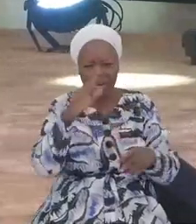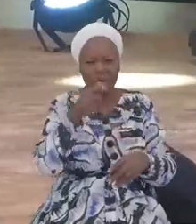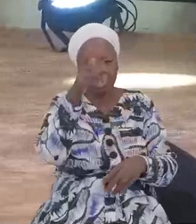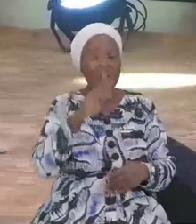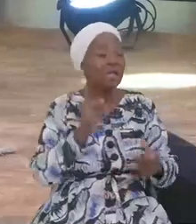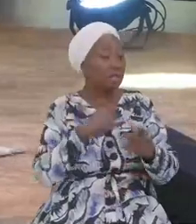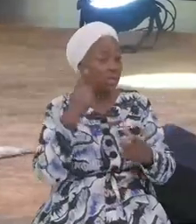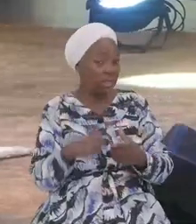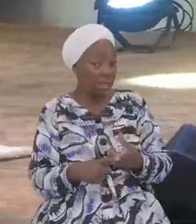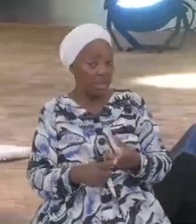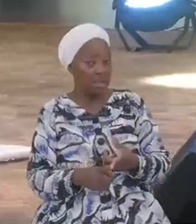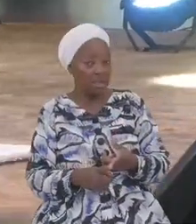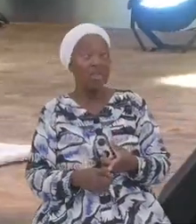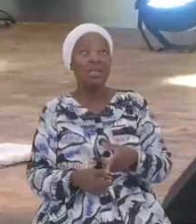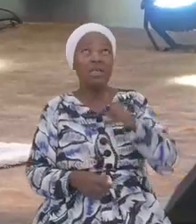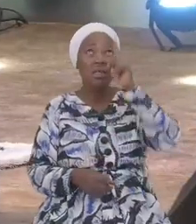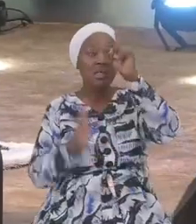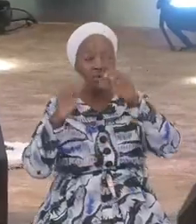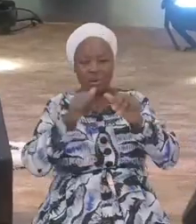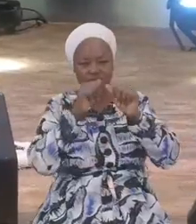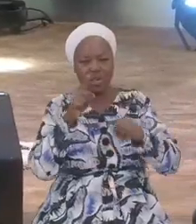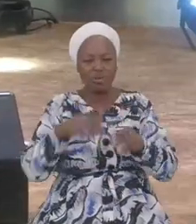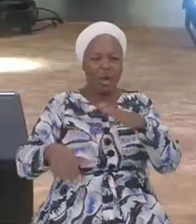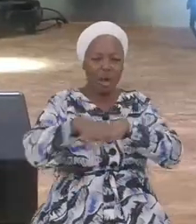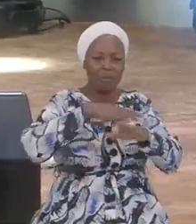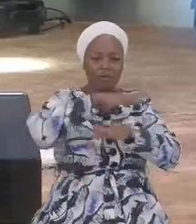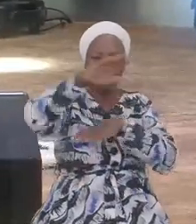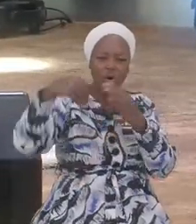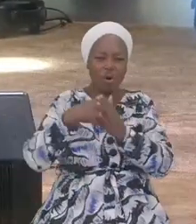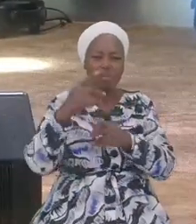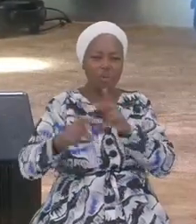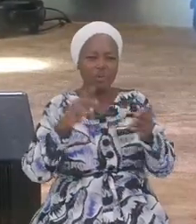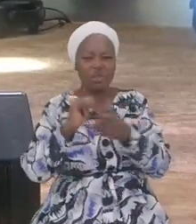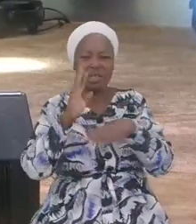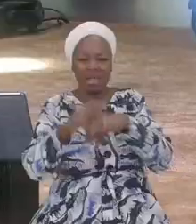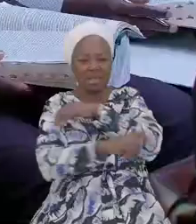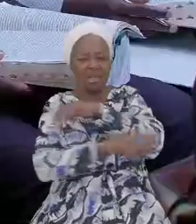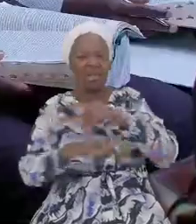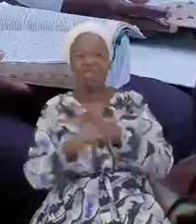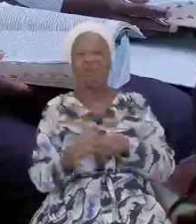alors il doit te bénir. Il te bénira au-dessus de tous ceux-là qui volent.